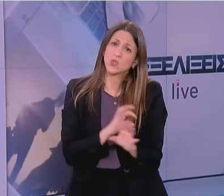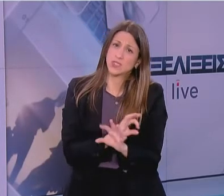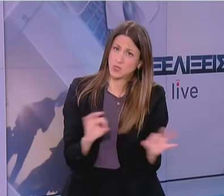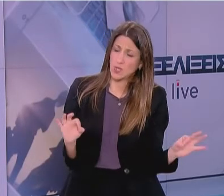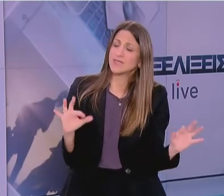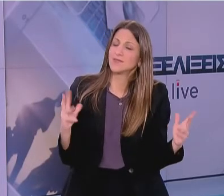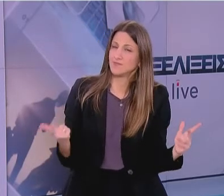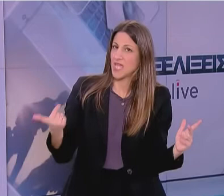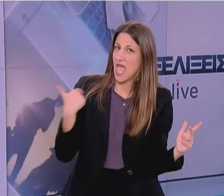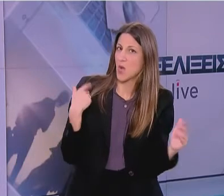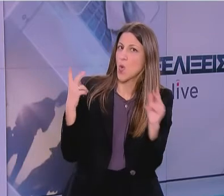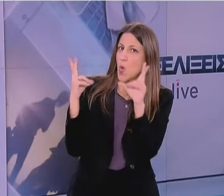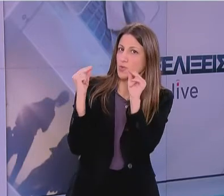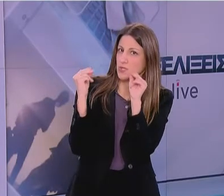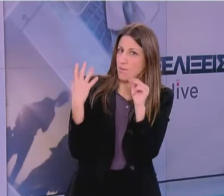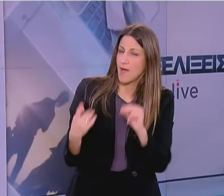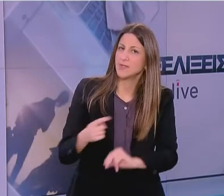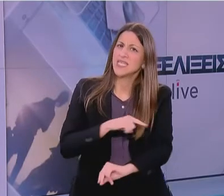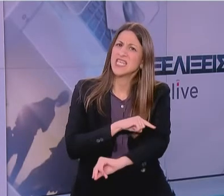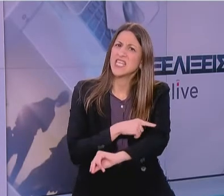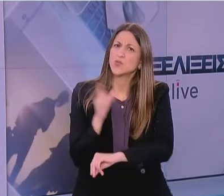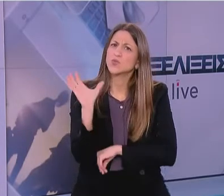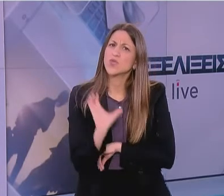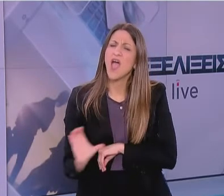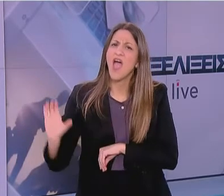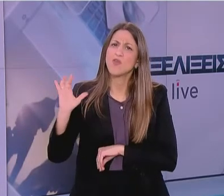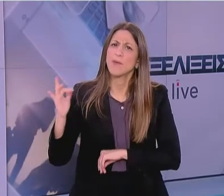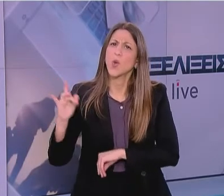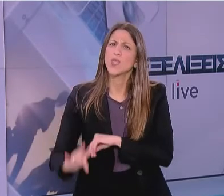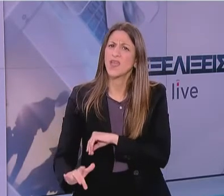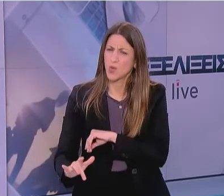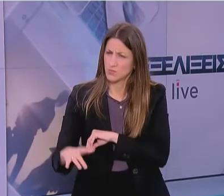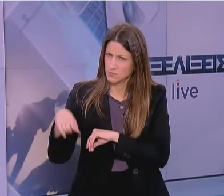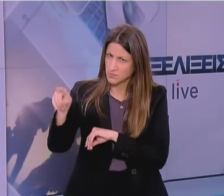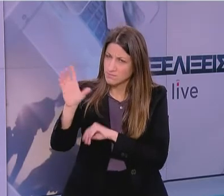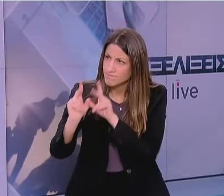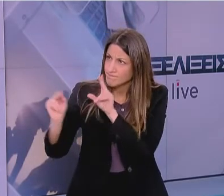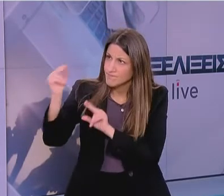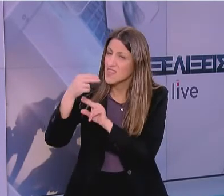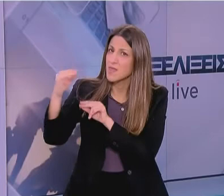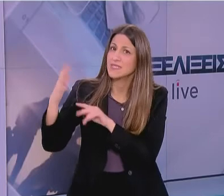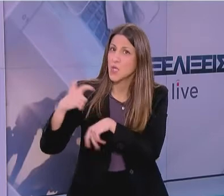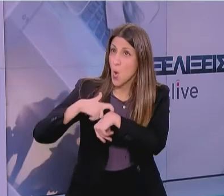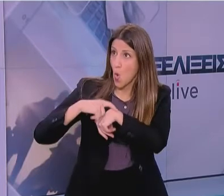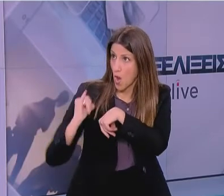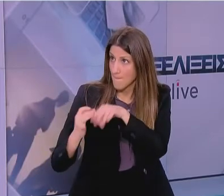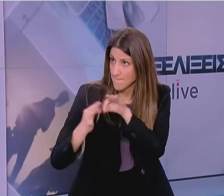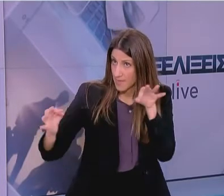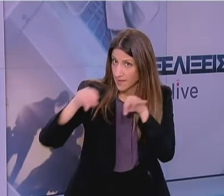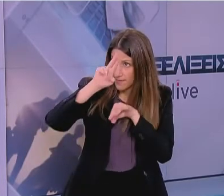Είχα σήμερα συζητήσεις με συναδέλφους από το Ευρωπαϊκό Κέντρο Ελέγχου και Πρόληψης των Νόσων ότι δεν είναι η ώρα